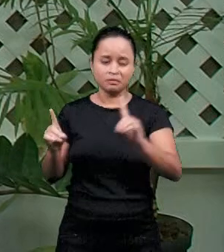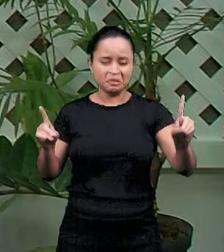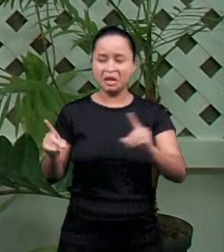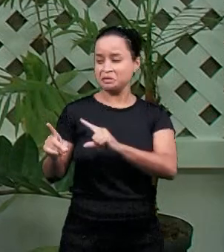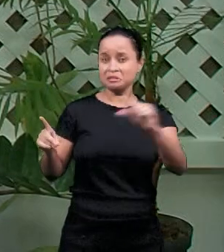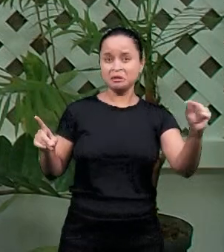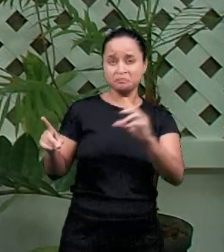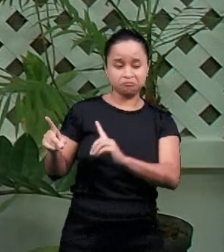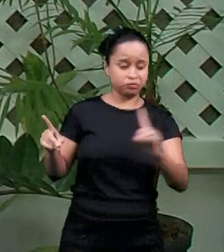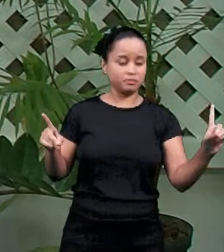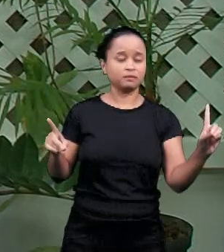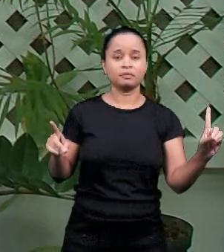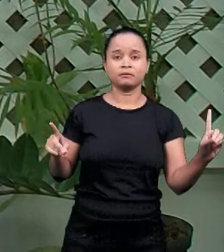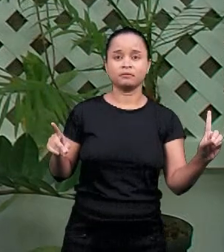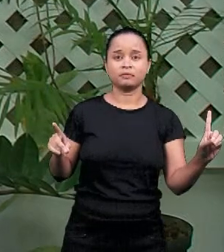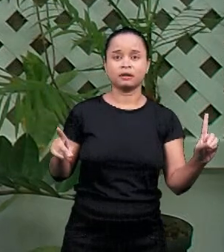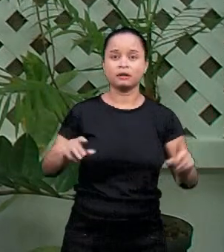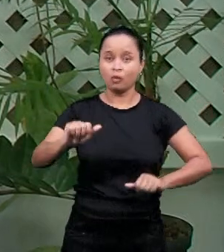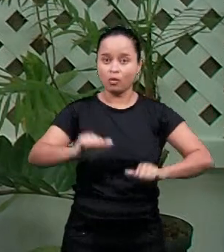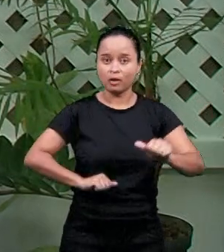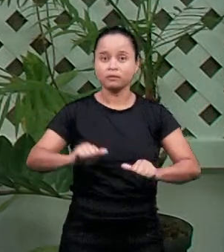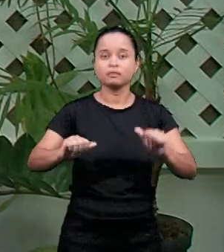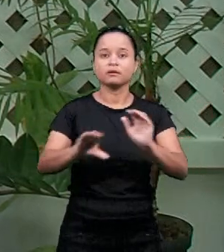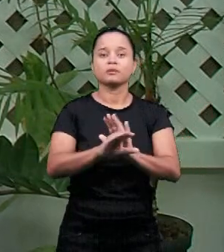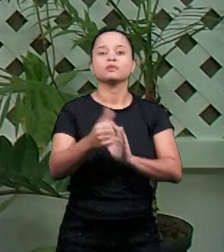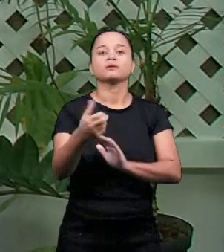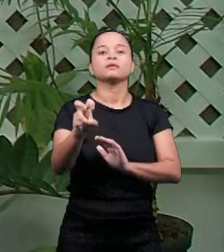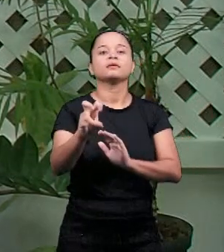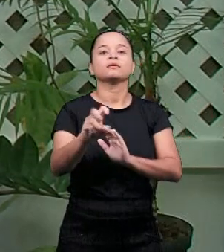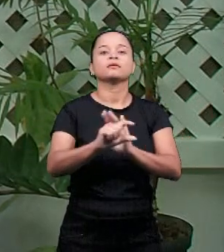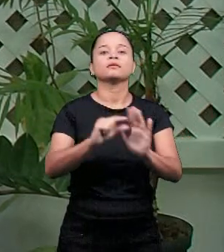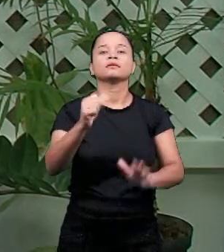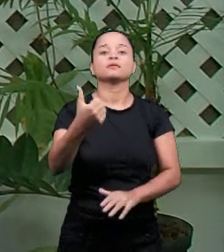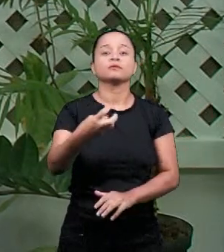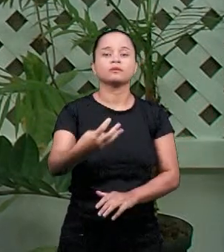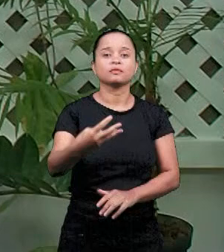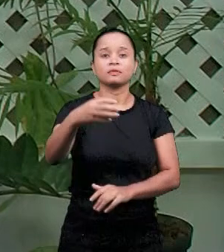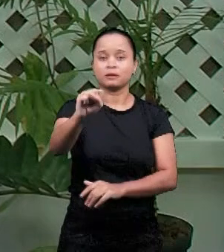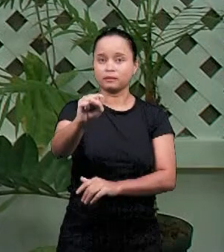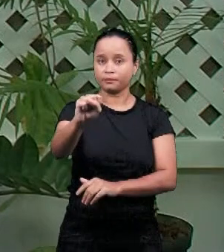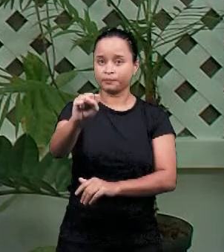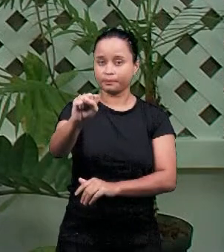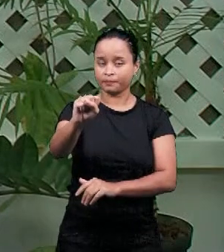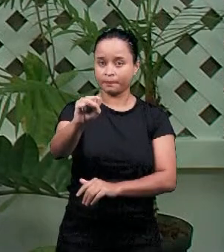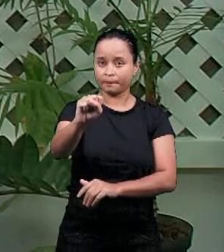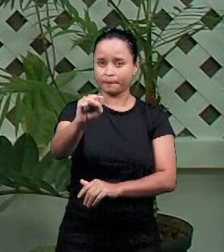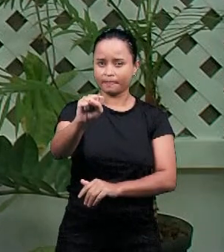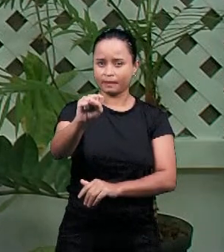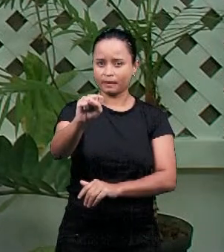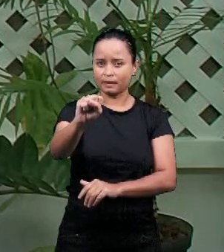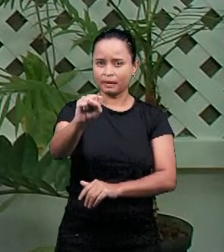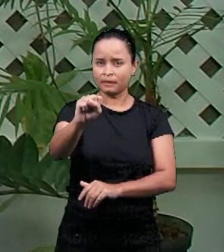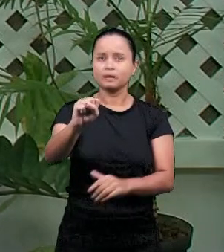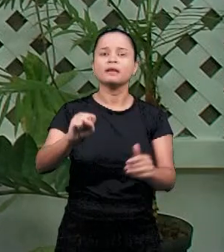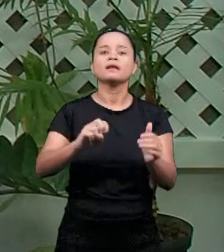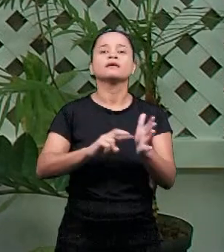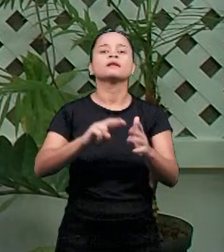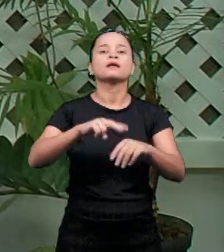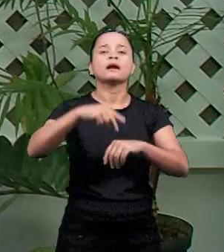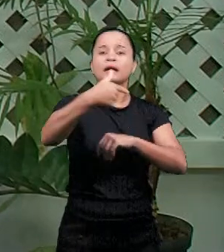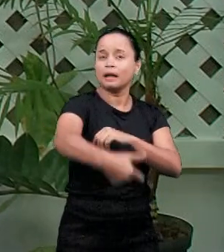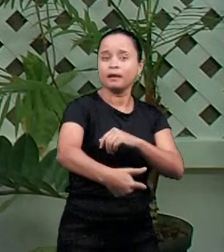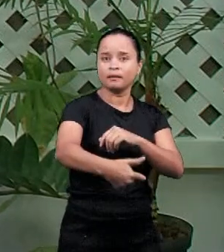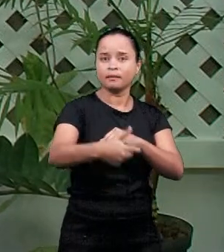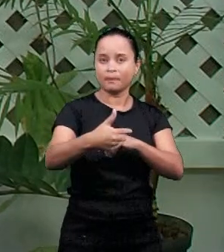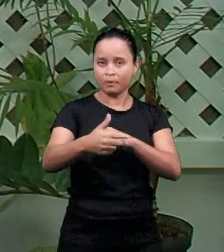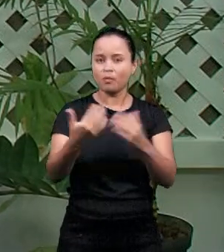Dans Actes 5, 38, l'expression c'est sorti, le grec est abstemi dans le